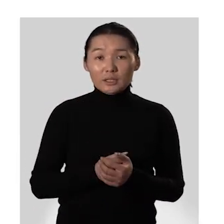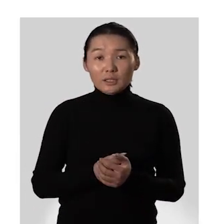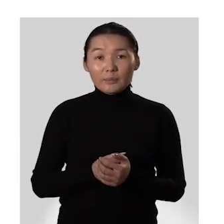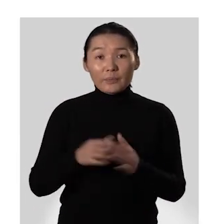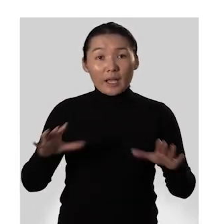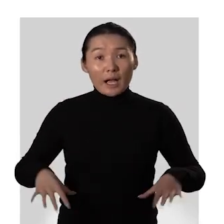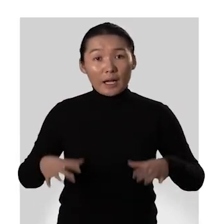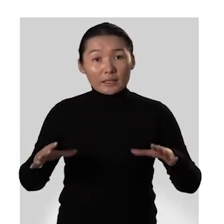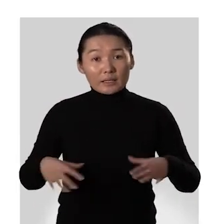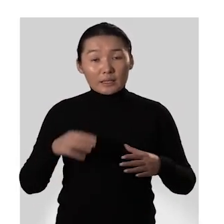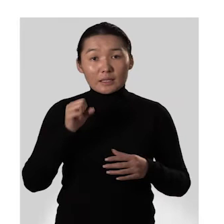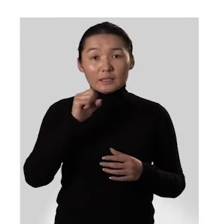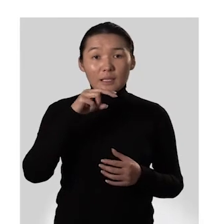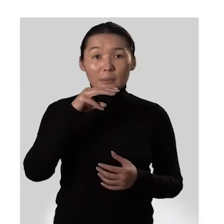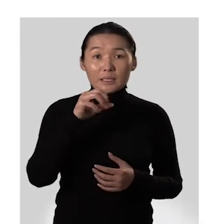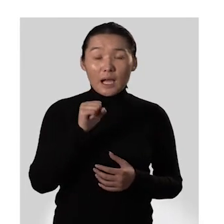Атты тапта.